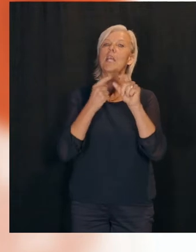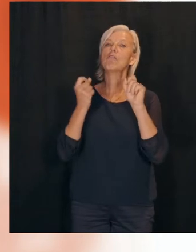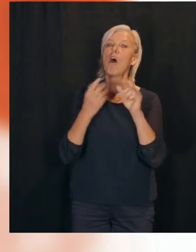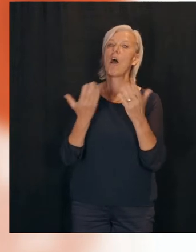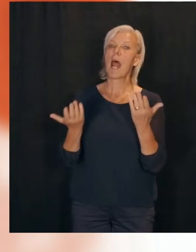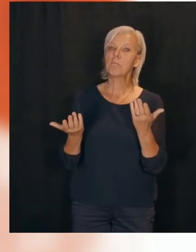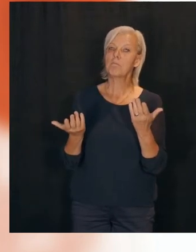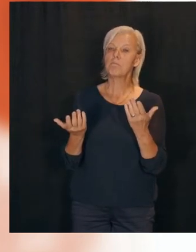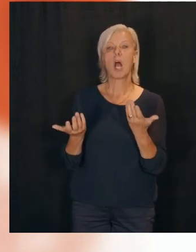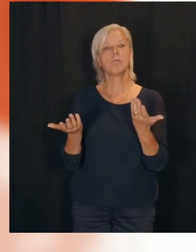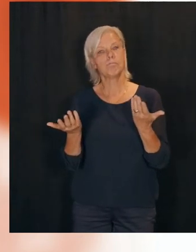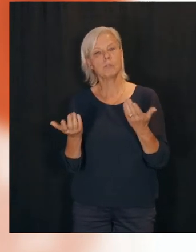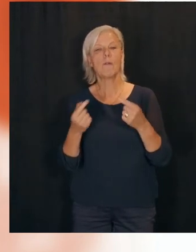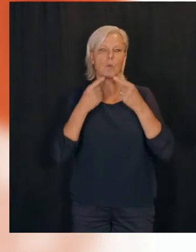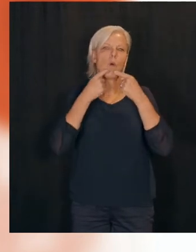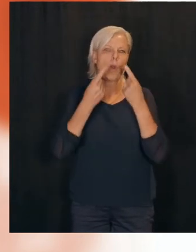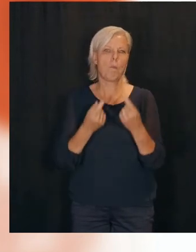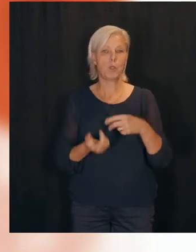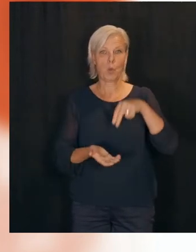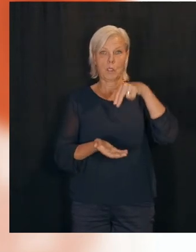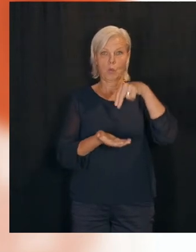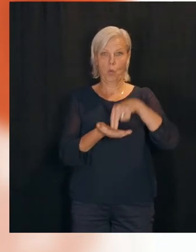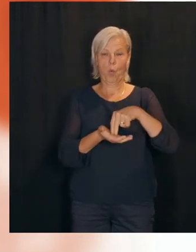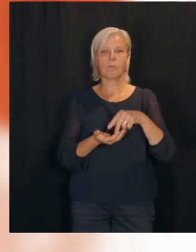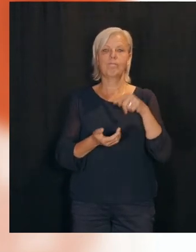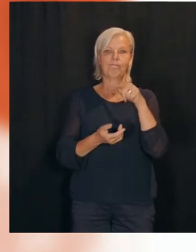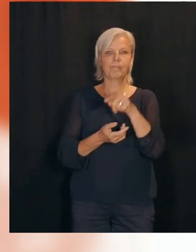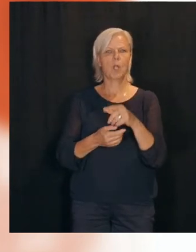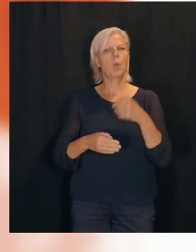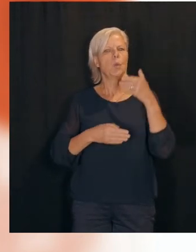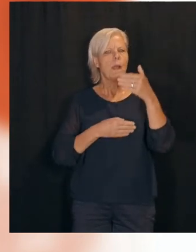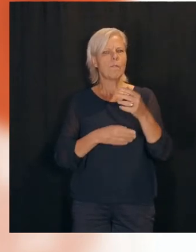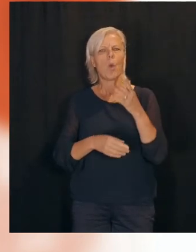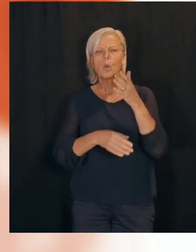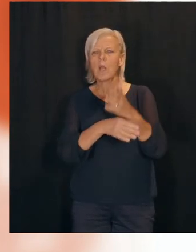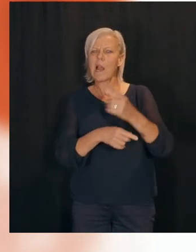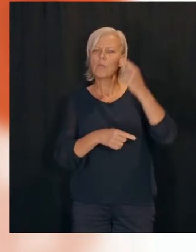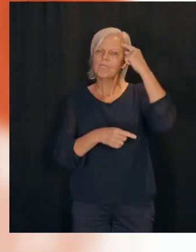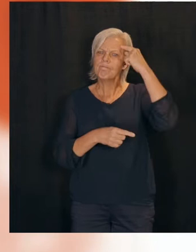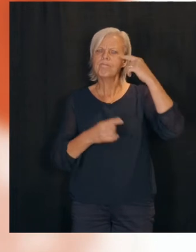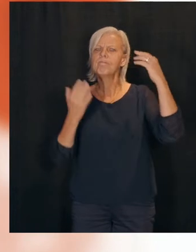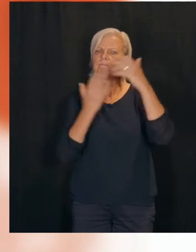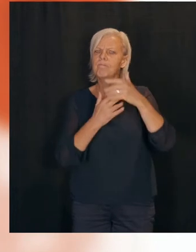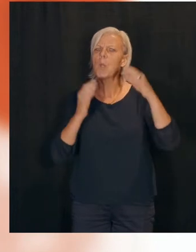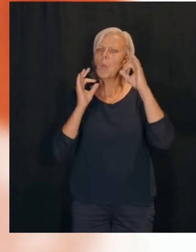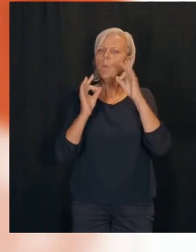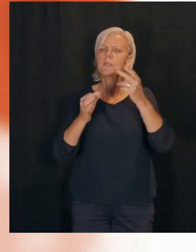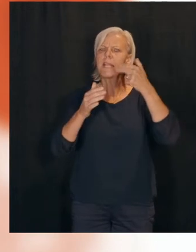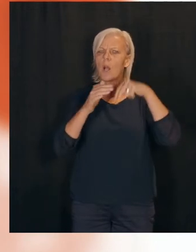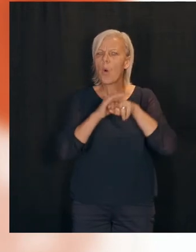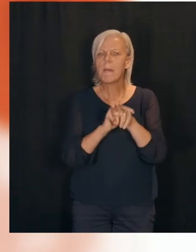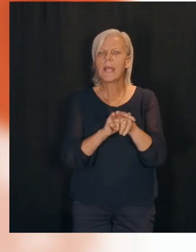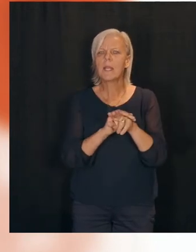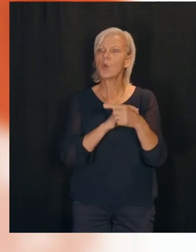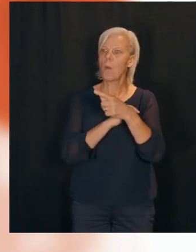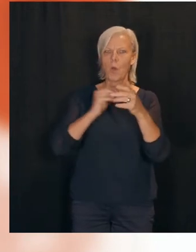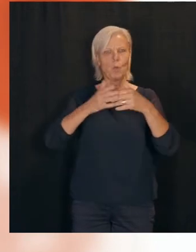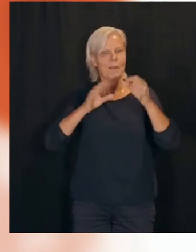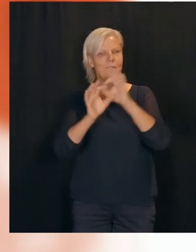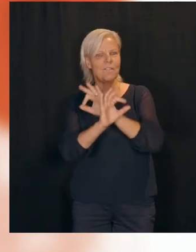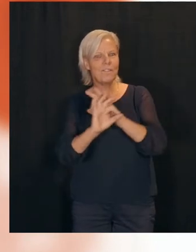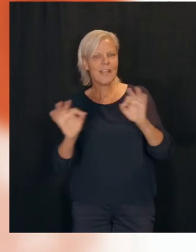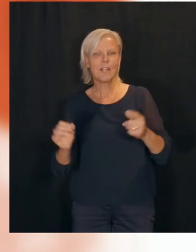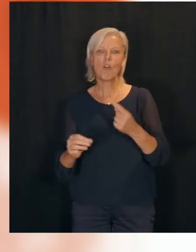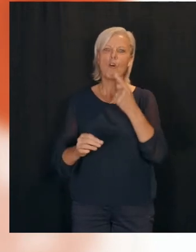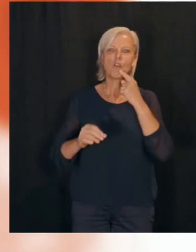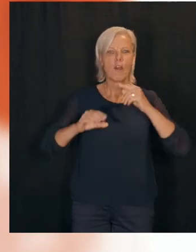ju berätta det. Så jag står utanför det här hotellet och funderar på hur jag ska kunna komma in. Som ni ser så har de gjort fint. De har rullat dit den